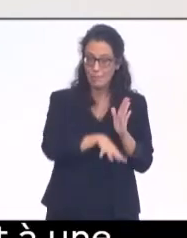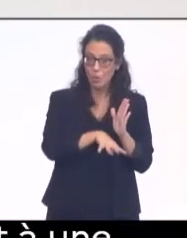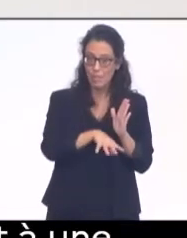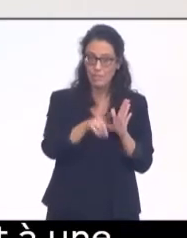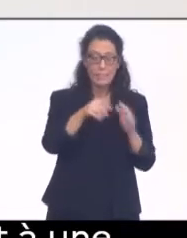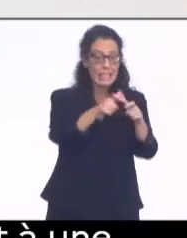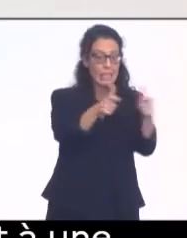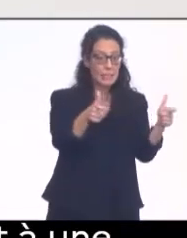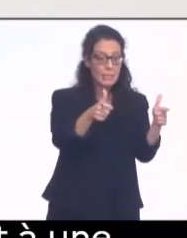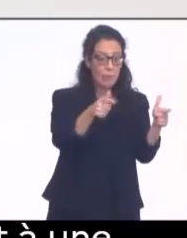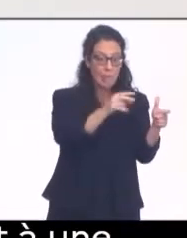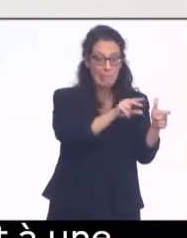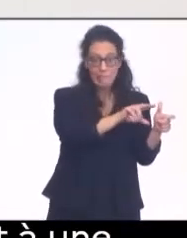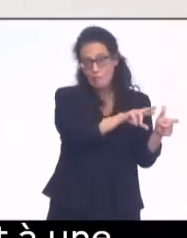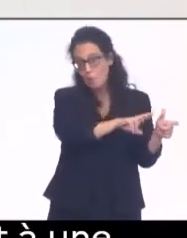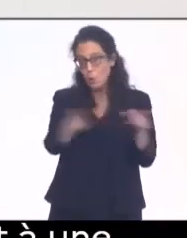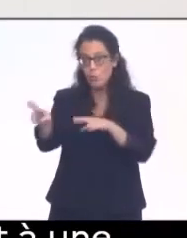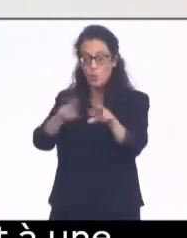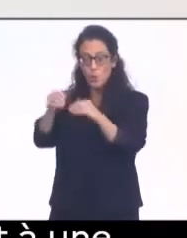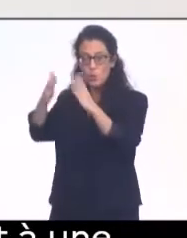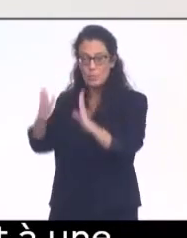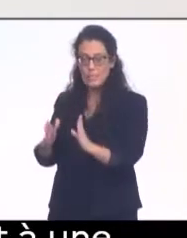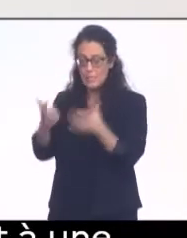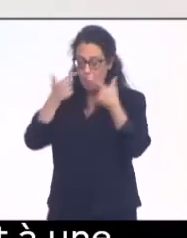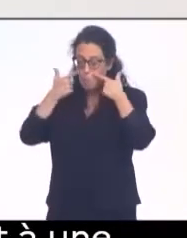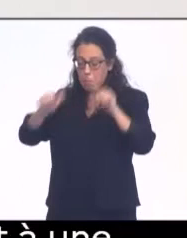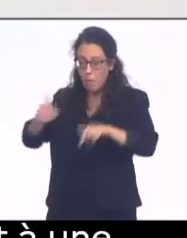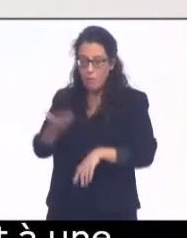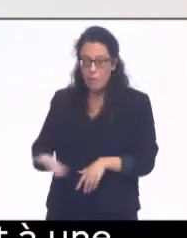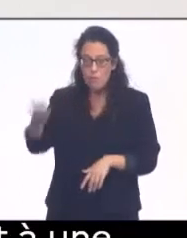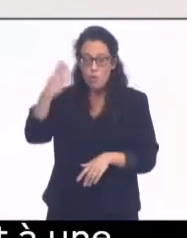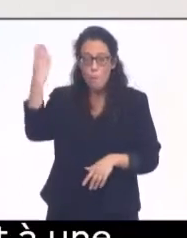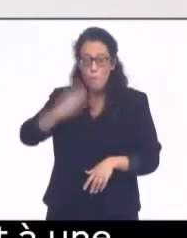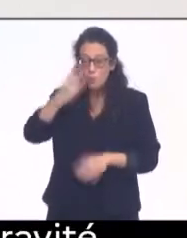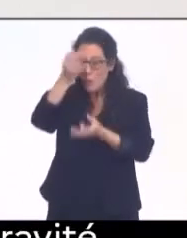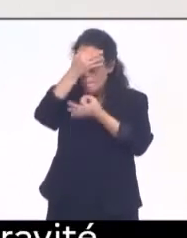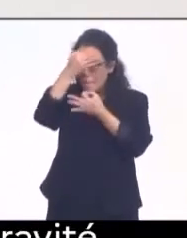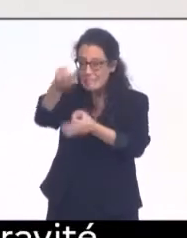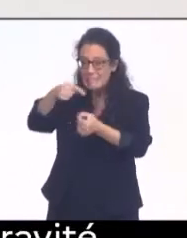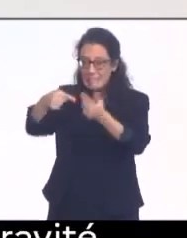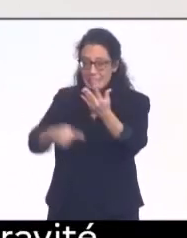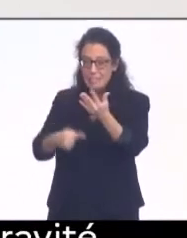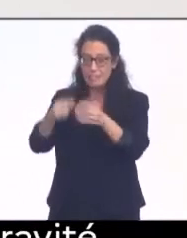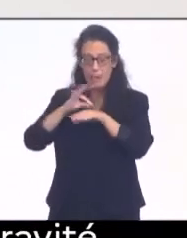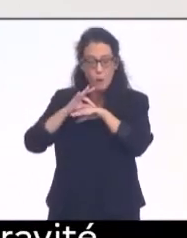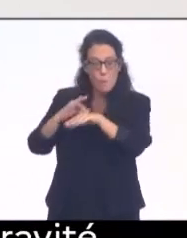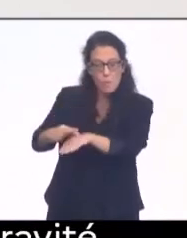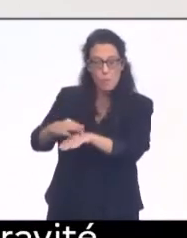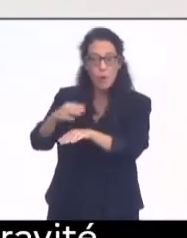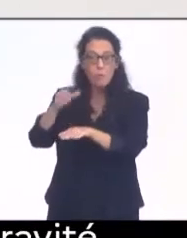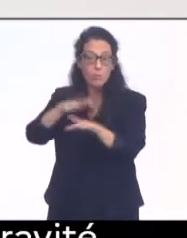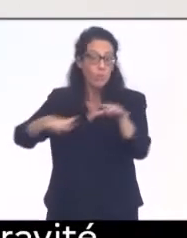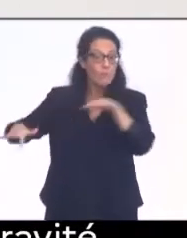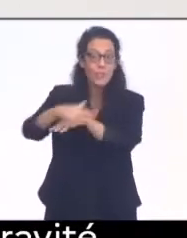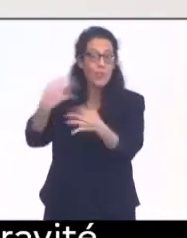domicile, ont vraiment identifié des besoins extrêmement précis et prégnants d'accompagnement dans le milieu ordinaire de vie de